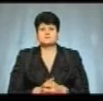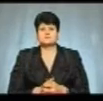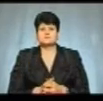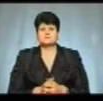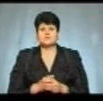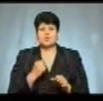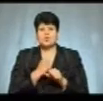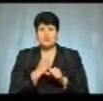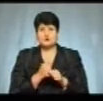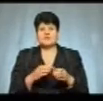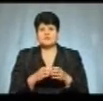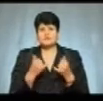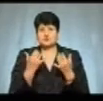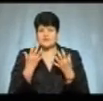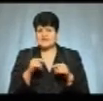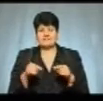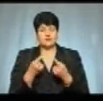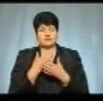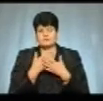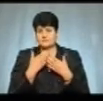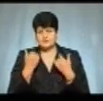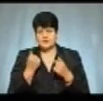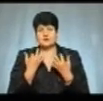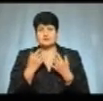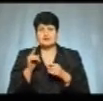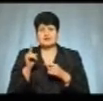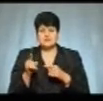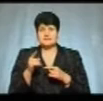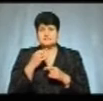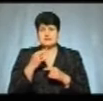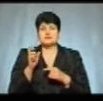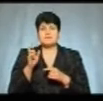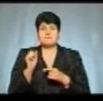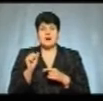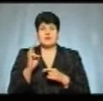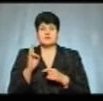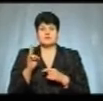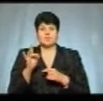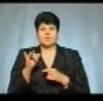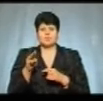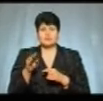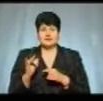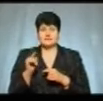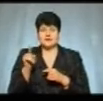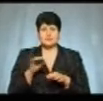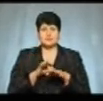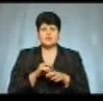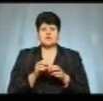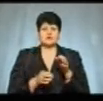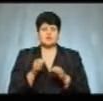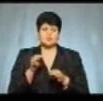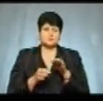Робота філії на сьогоднішній день не відновилася, оскільки їх визнали банкрутами. У них сьогодні проводяться судові